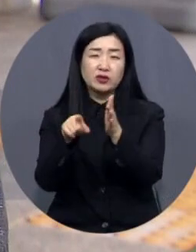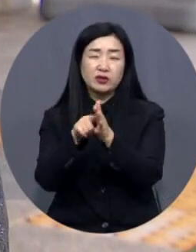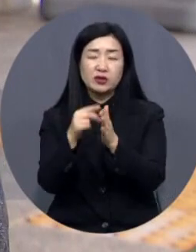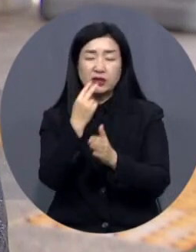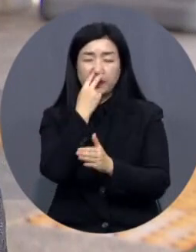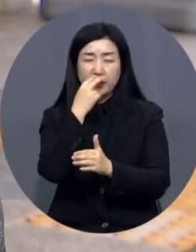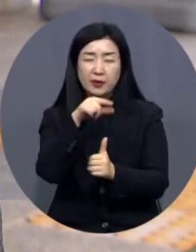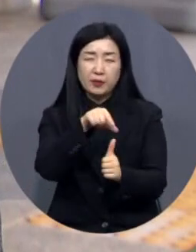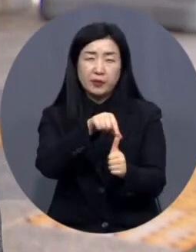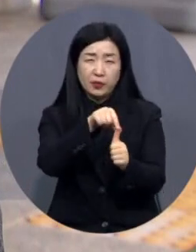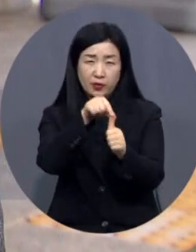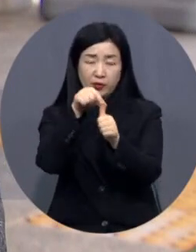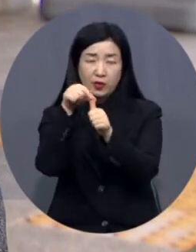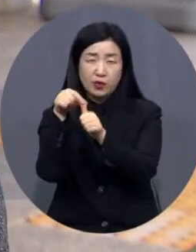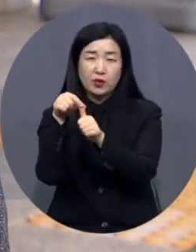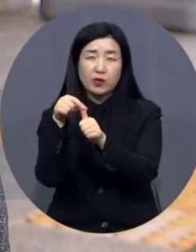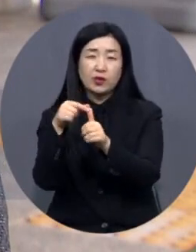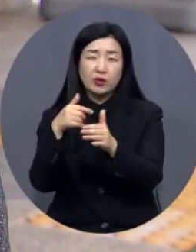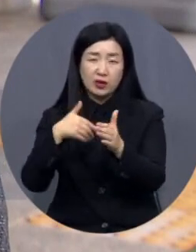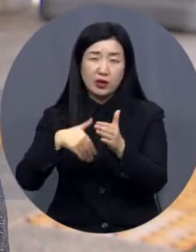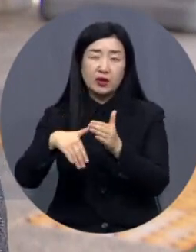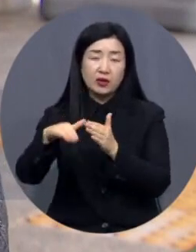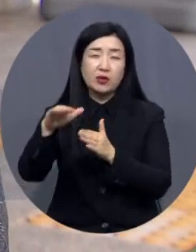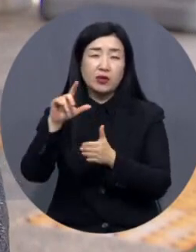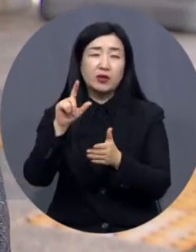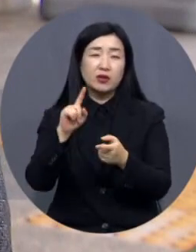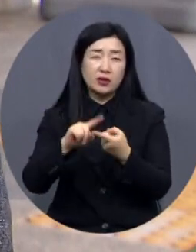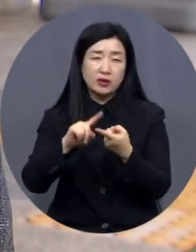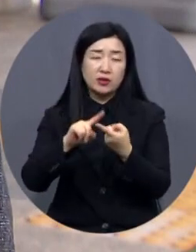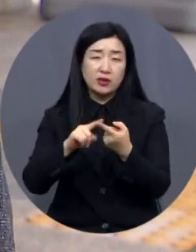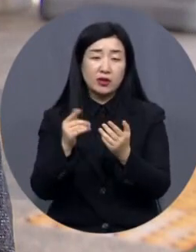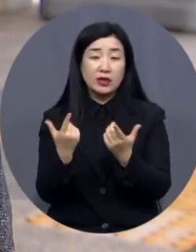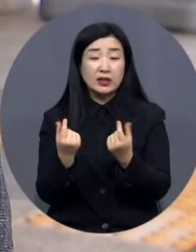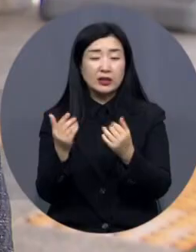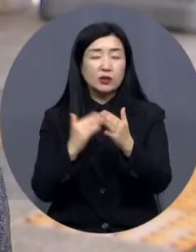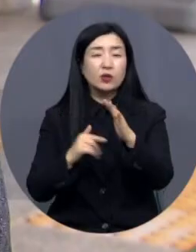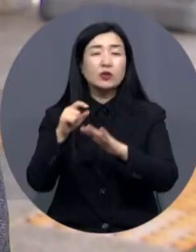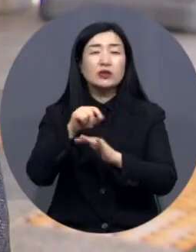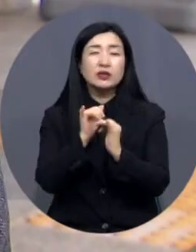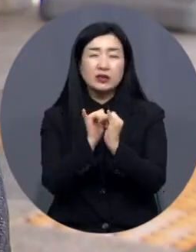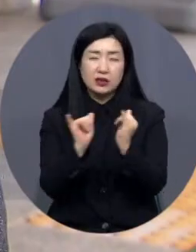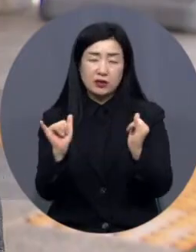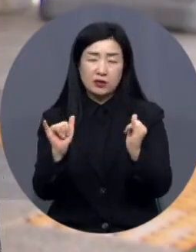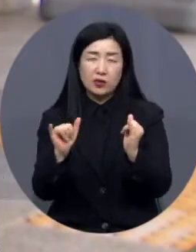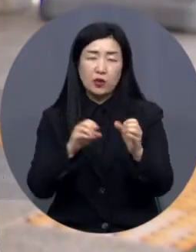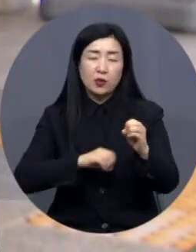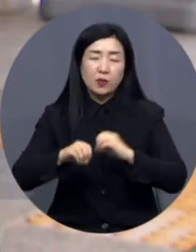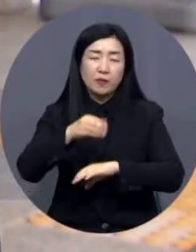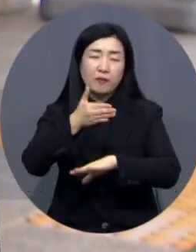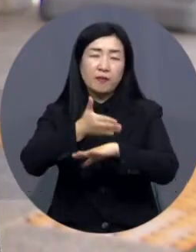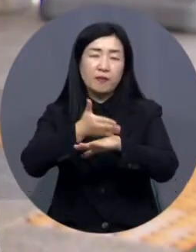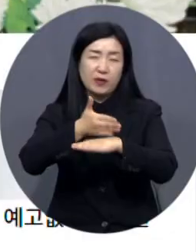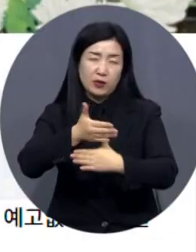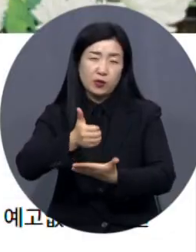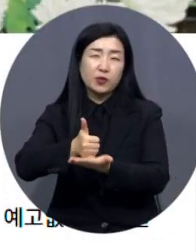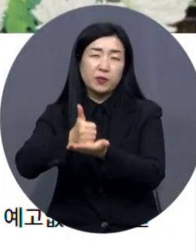간 것에 대해서는 너무나 같은 공직자로서 감사하고 존경스러운